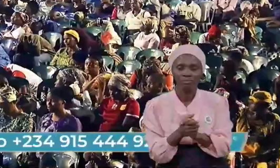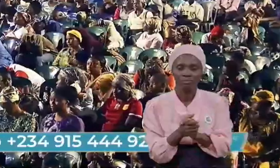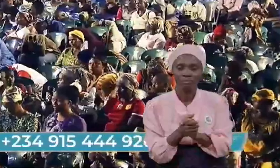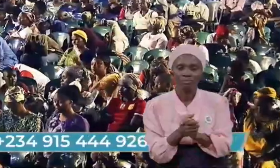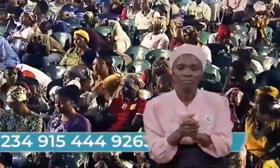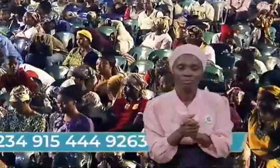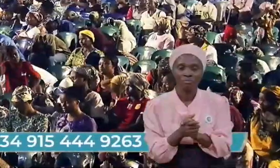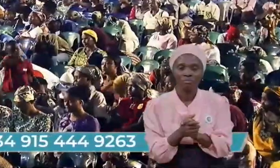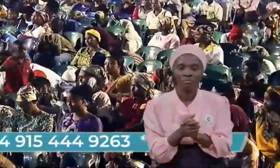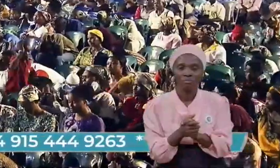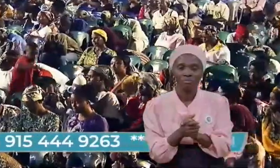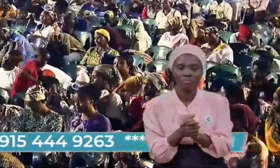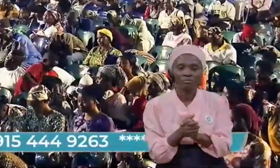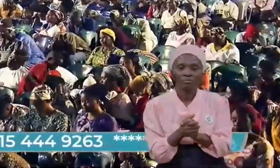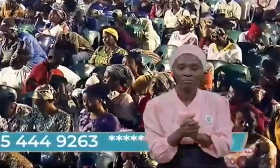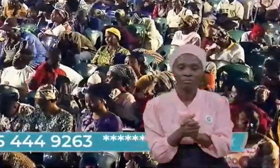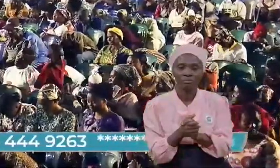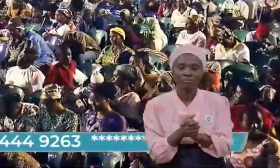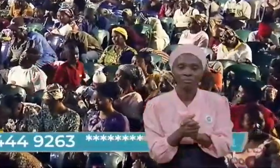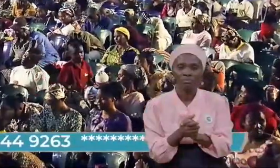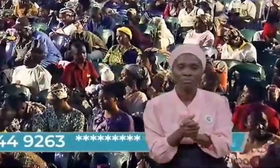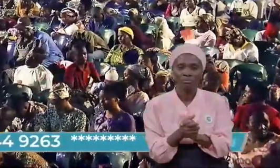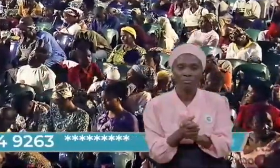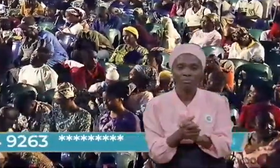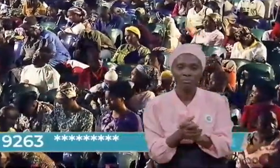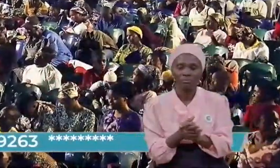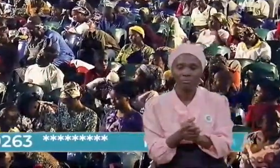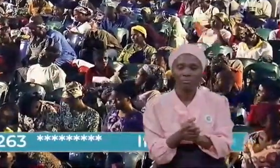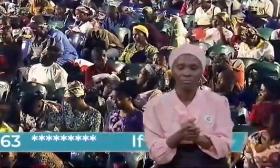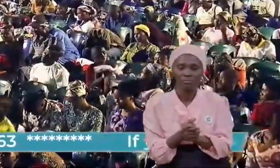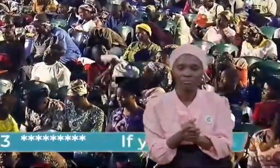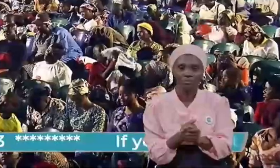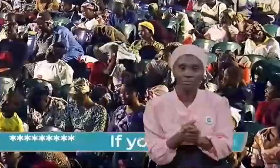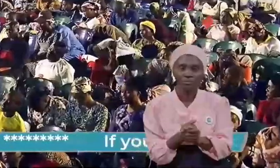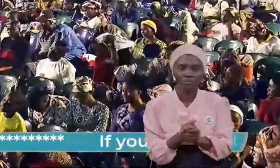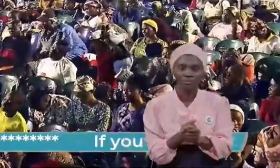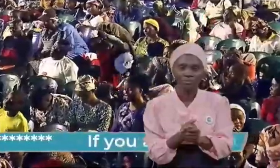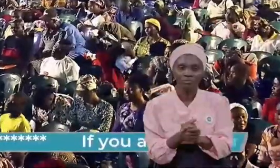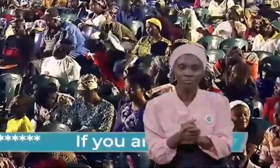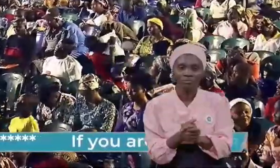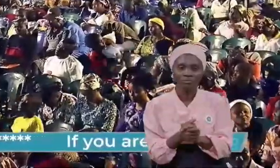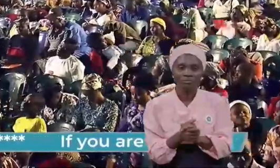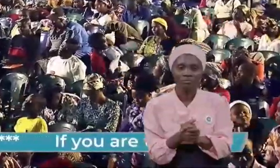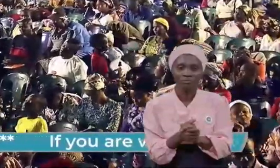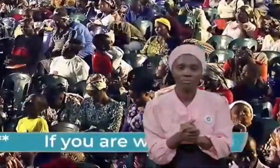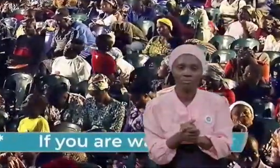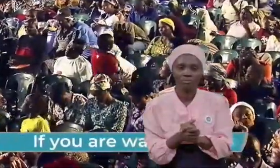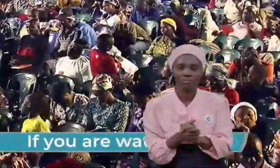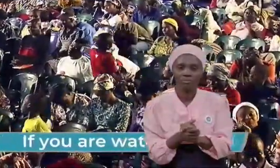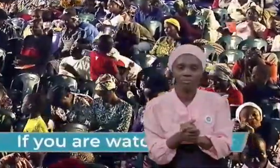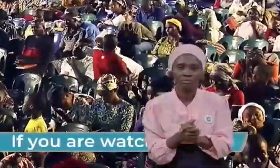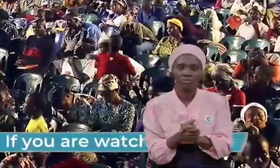Occupons-nous de ceux-là qui ont donné leur vie au Seigneur ce soir. S'il vous plaît, dans nos différentes nations, faisons-le rapidement.